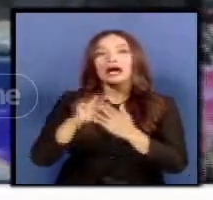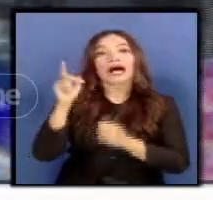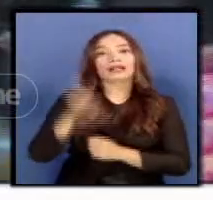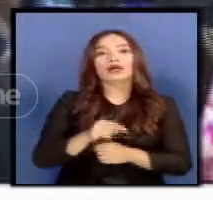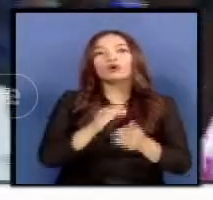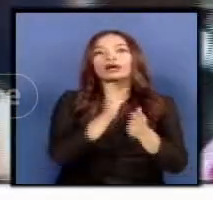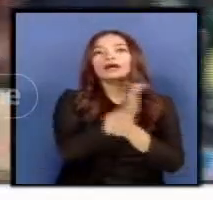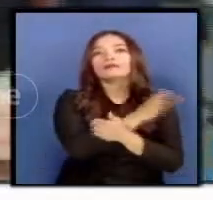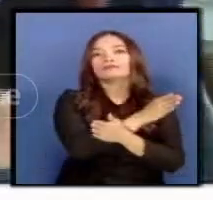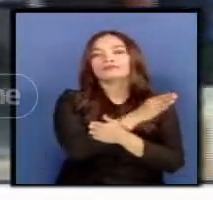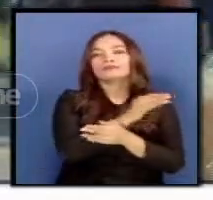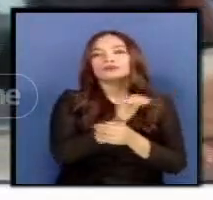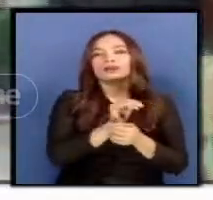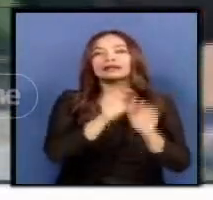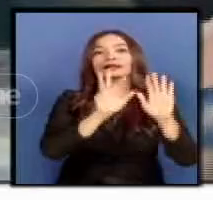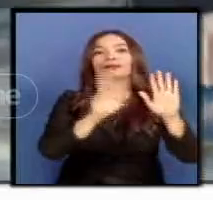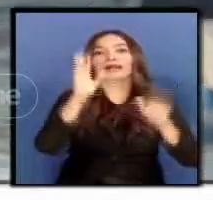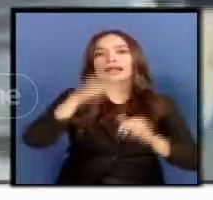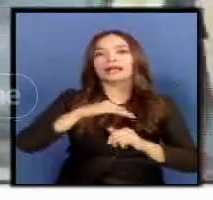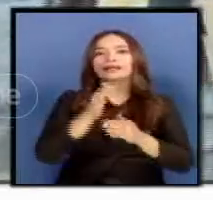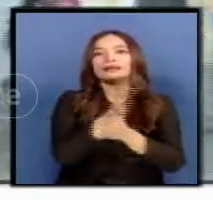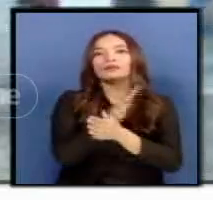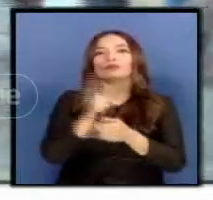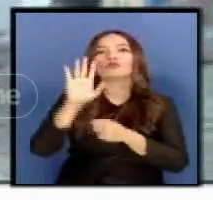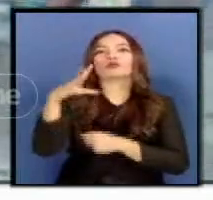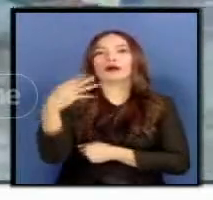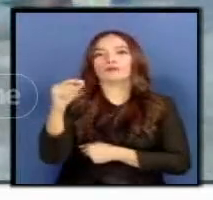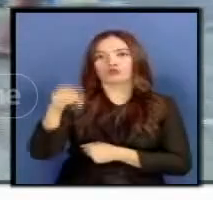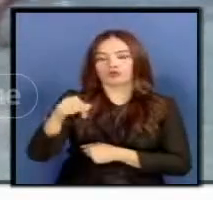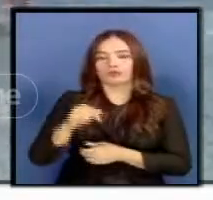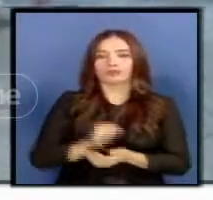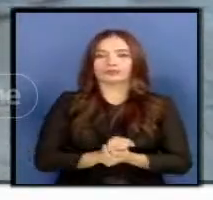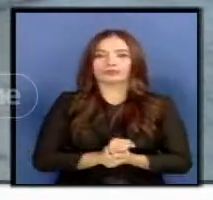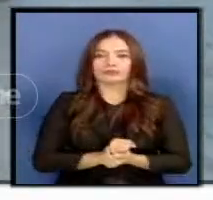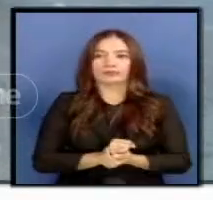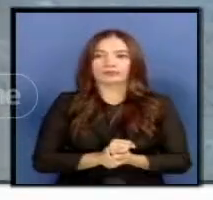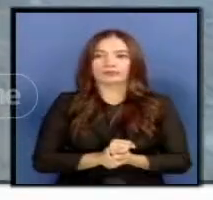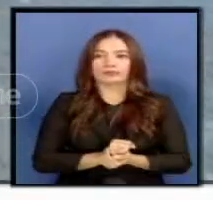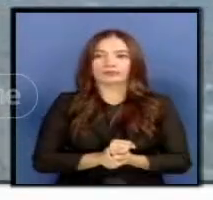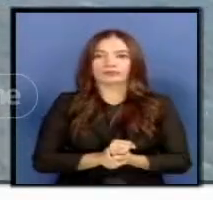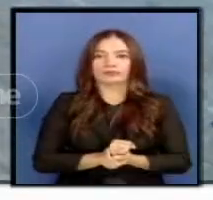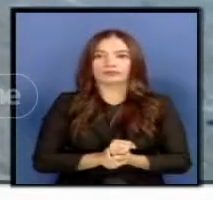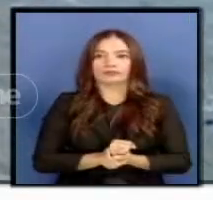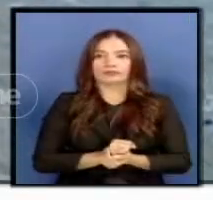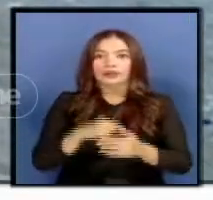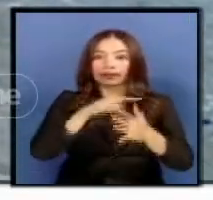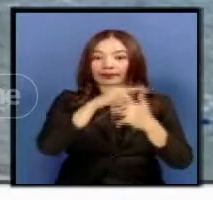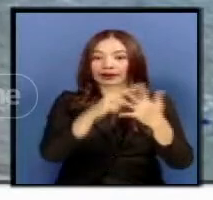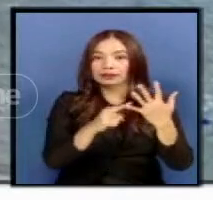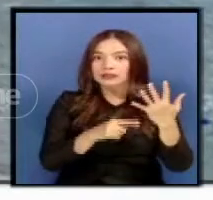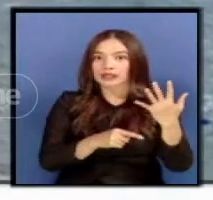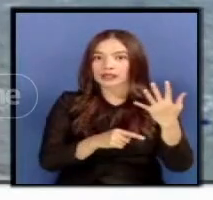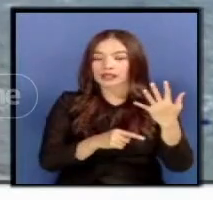H-9 kemarin. Tahun ini naik 124,74%, sementara untuk yang rinciannya, untuk